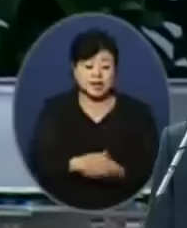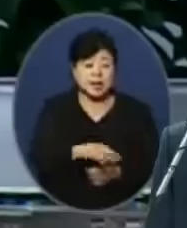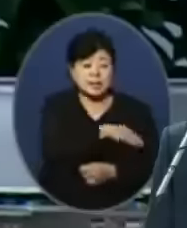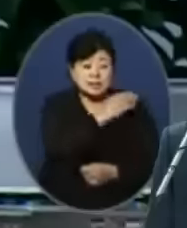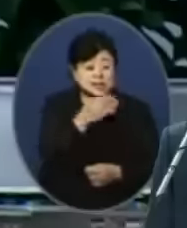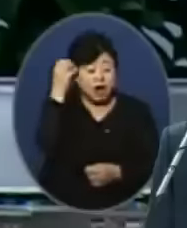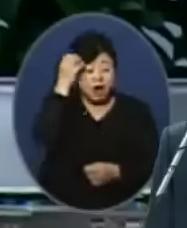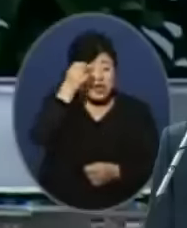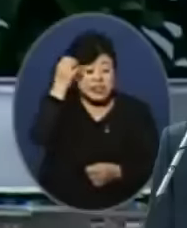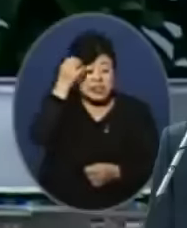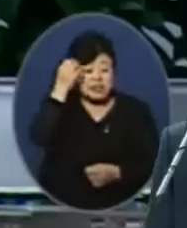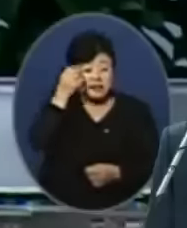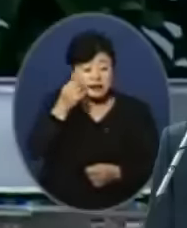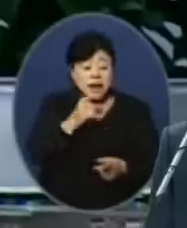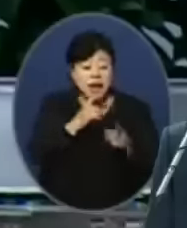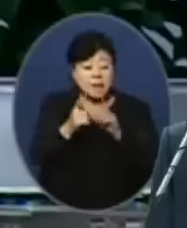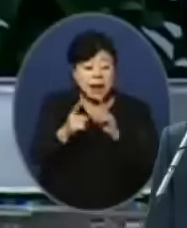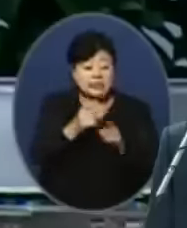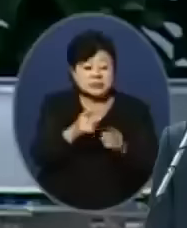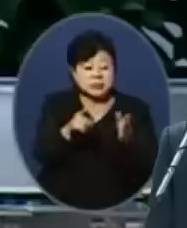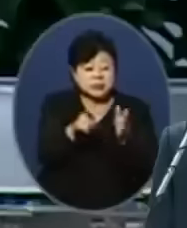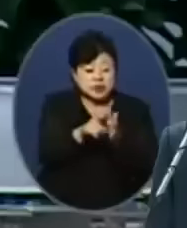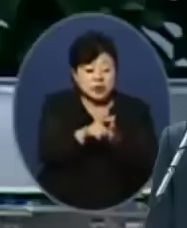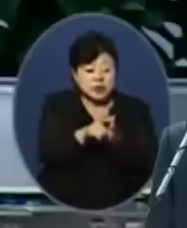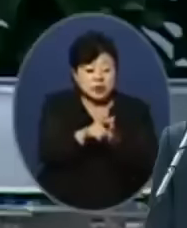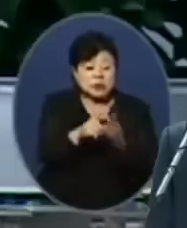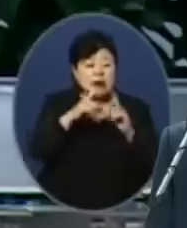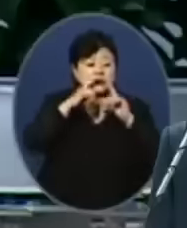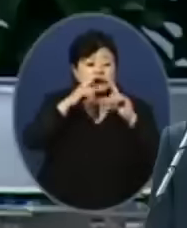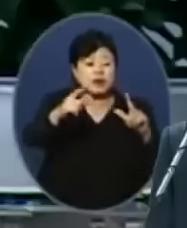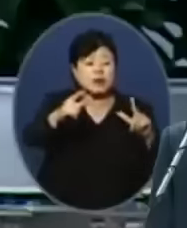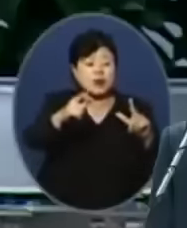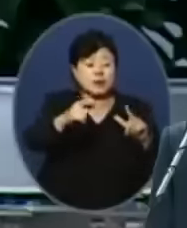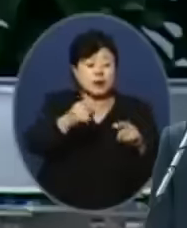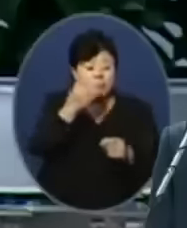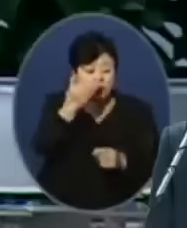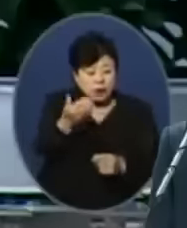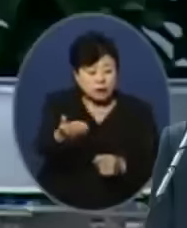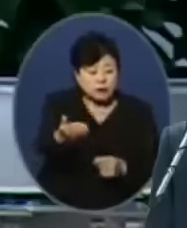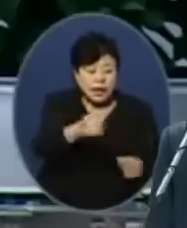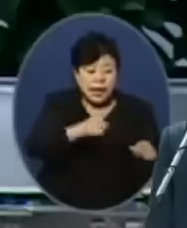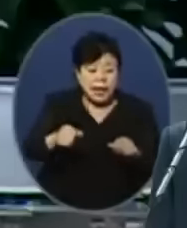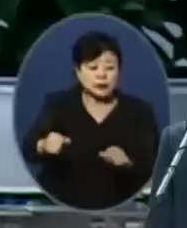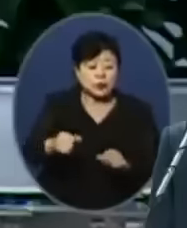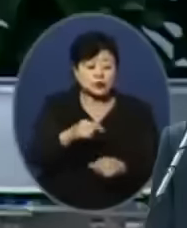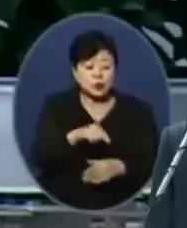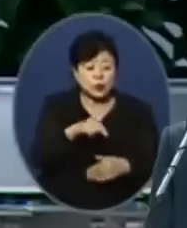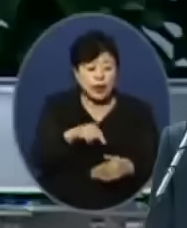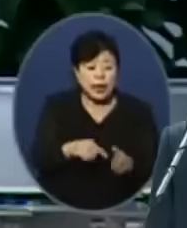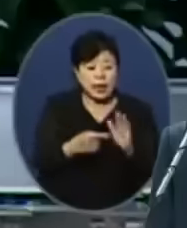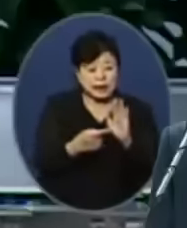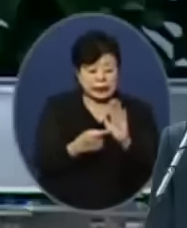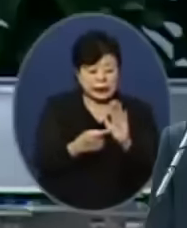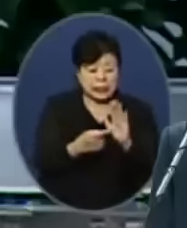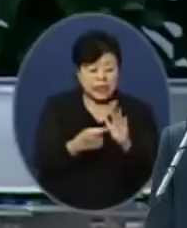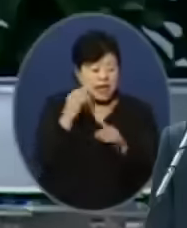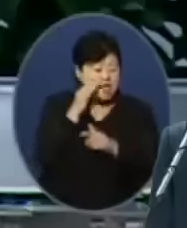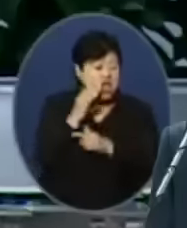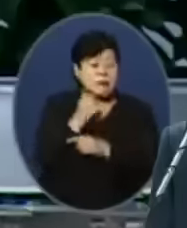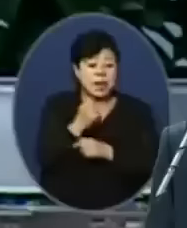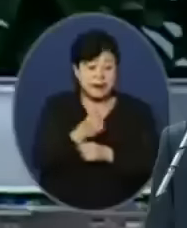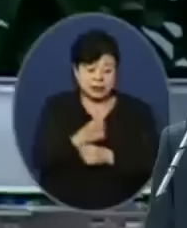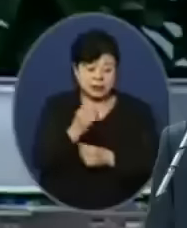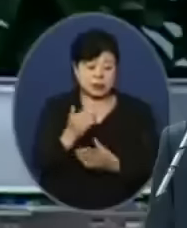영이 말씀을 믿음으로 선포하면 그것이 여러분 생애 속에 열매를 맺게